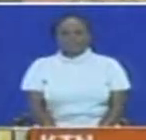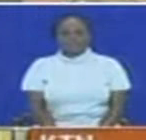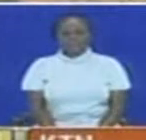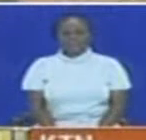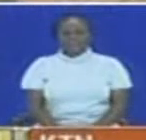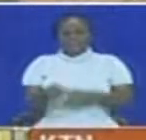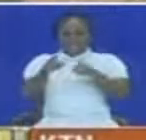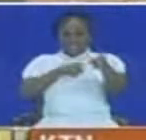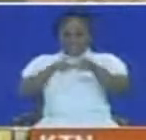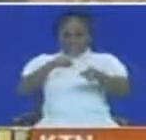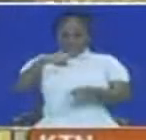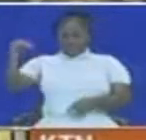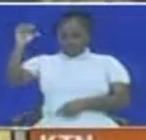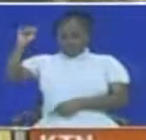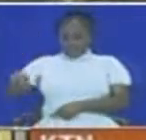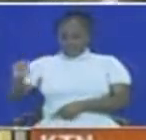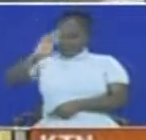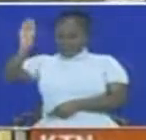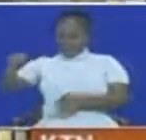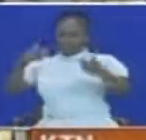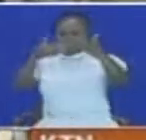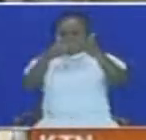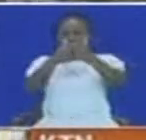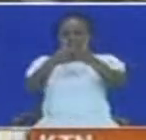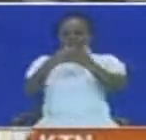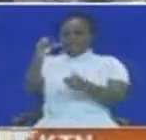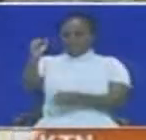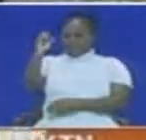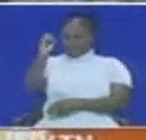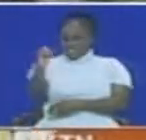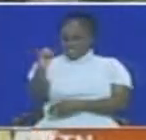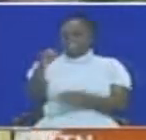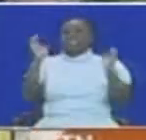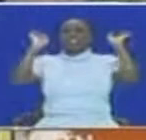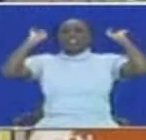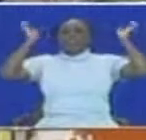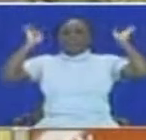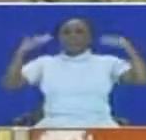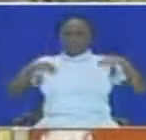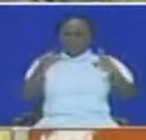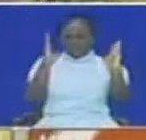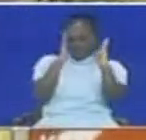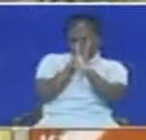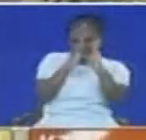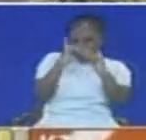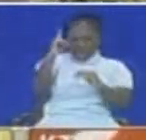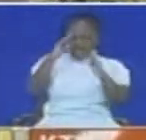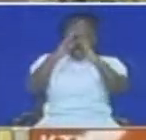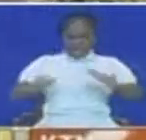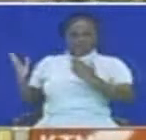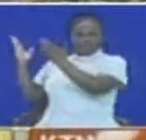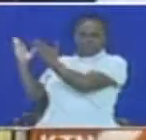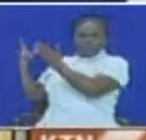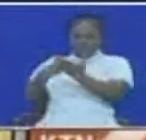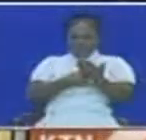Safari ya kuelekea Afrika Kusini ilifika kikomo kwa raia hawa 50 wa Ethiopia ambao walikiri kujificha katika nyumba hii kwa zaidi ya wiki